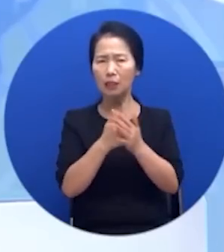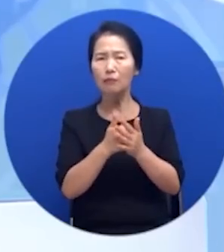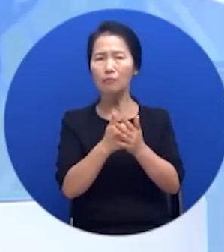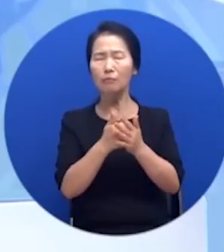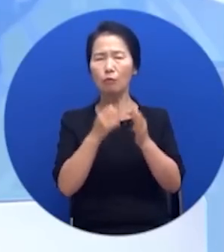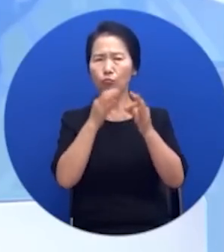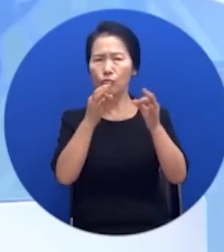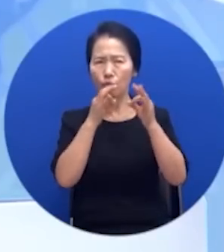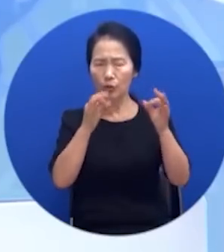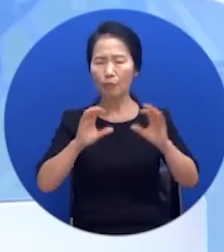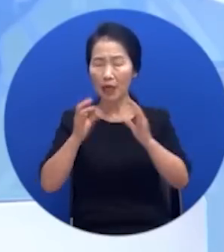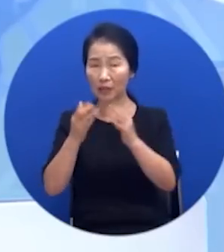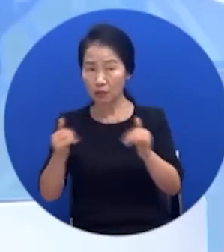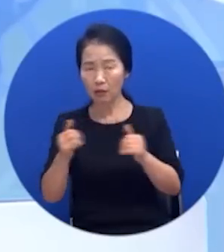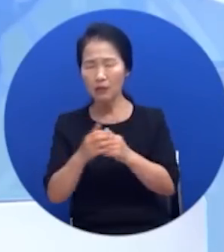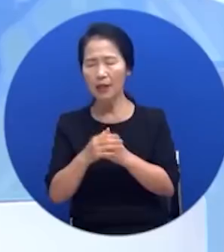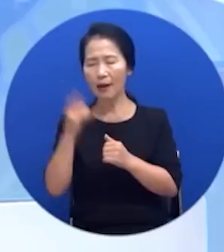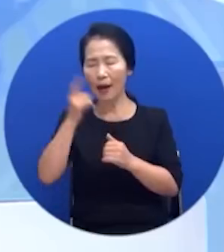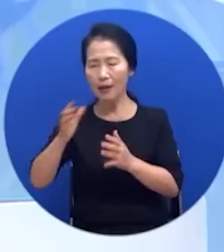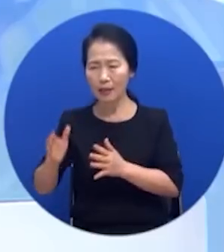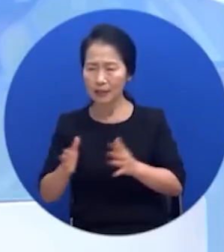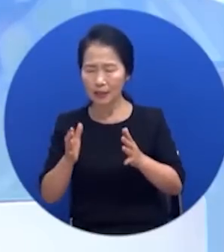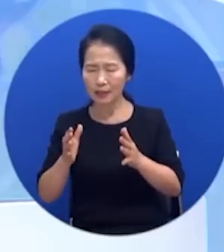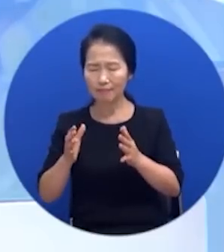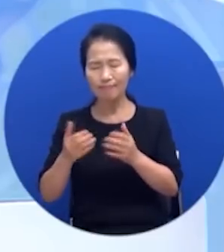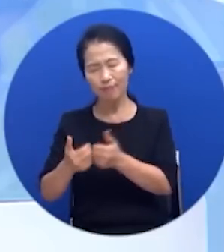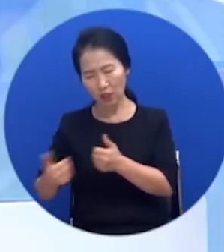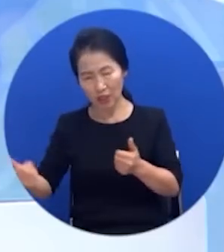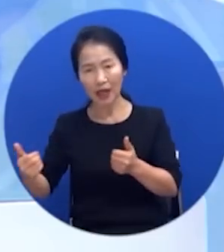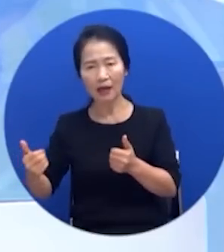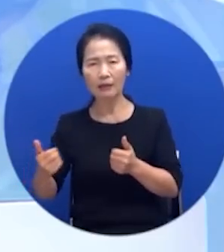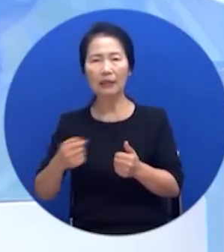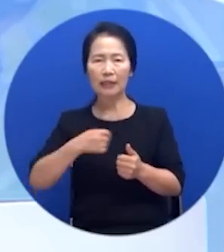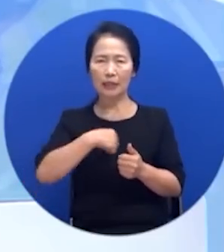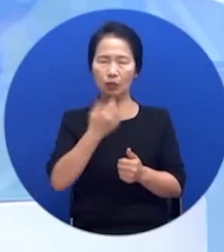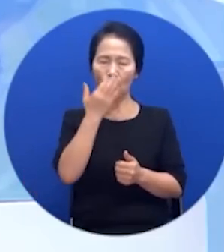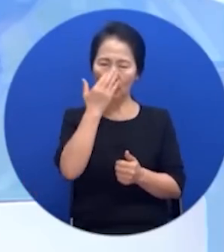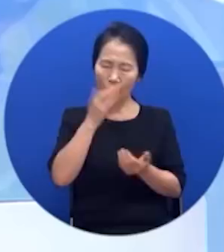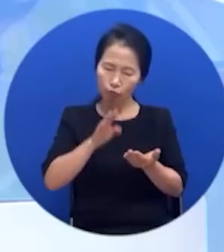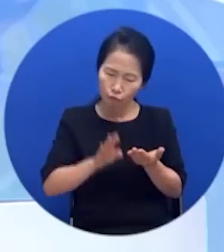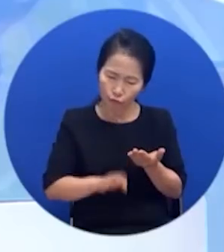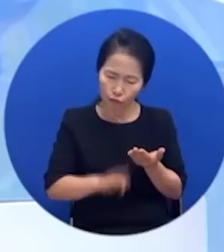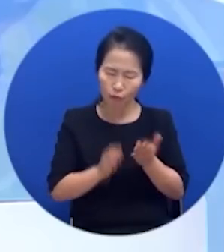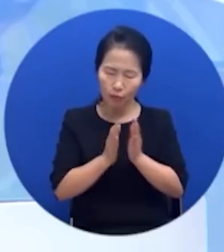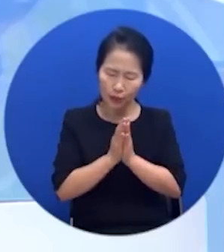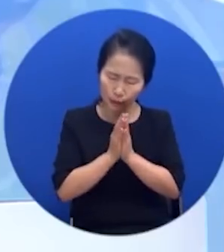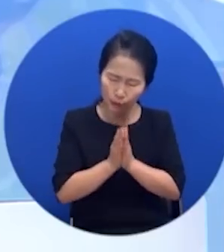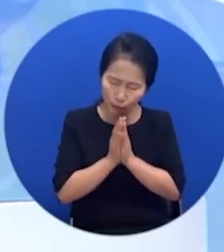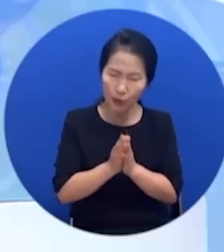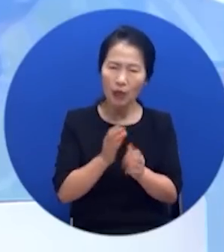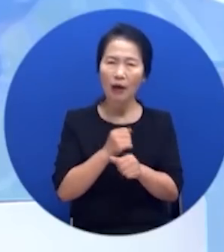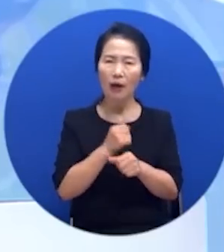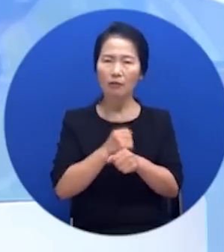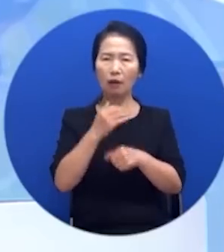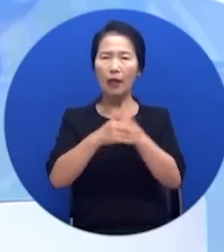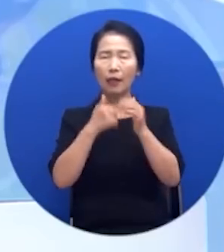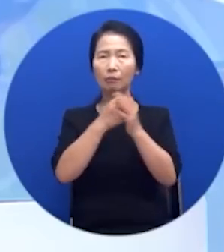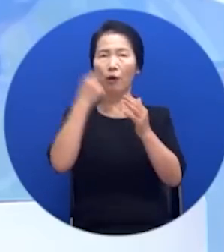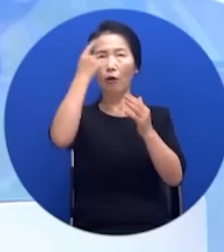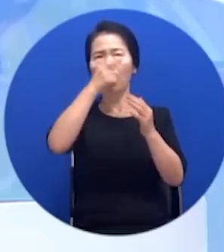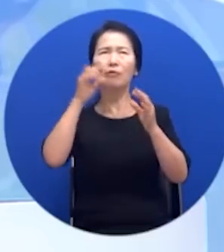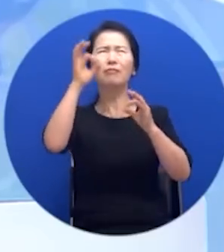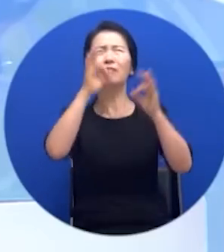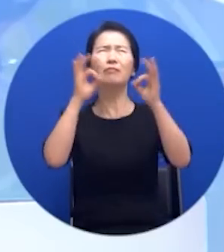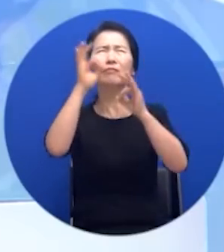백성이 그들의 악한 길에서 떠나 스스로 낮추고 기도하여 내 얼굴을 찾으면